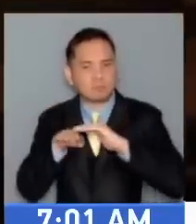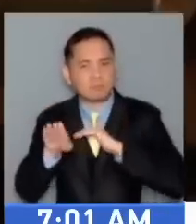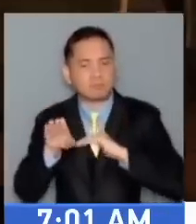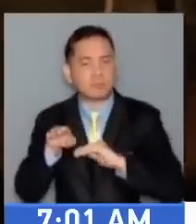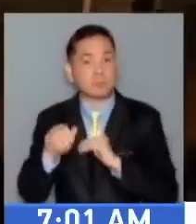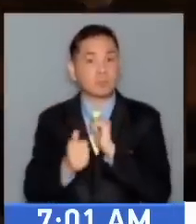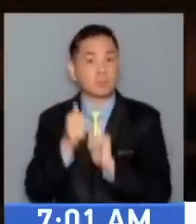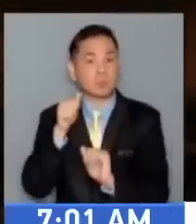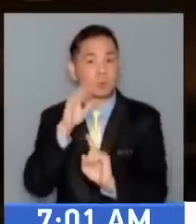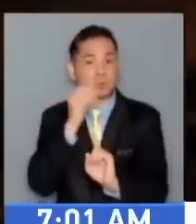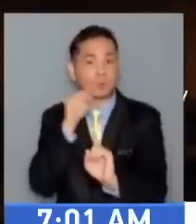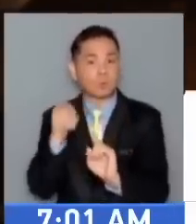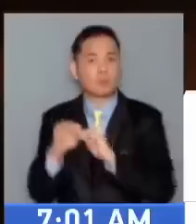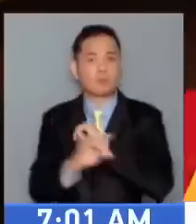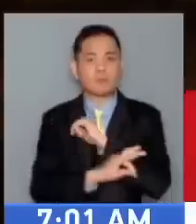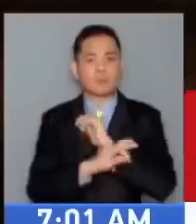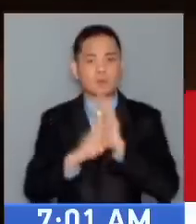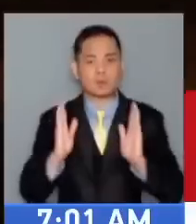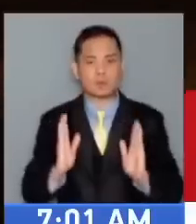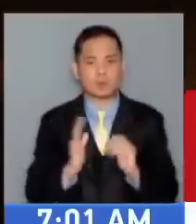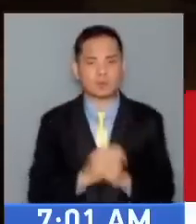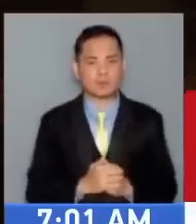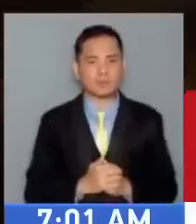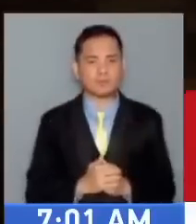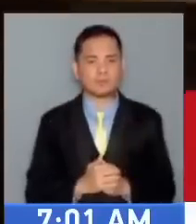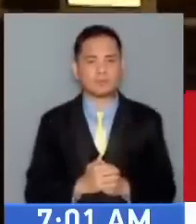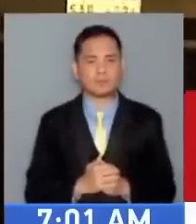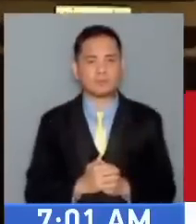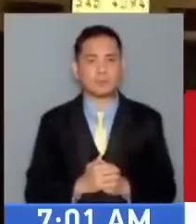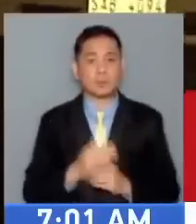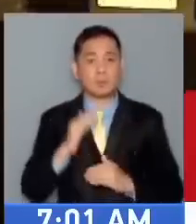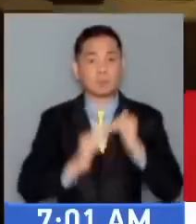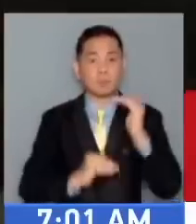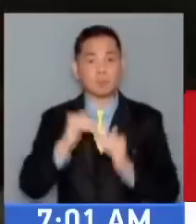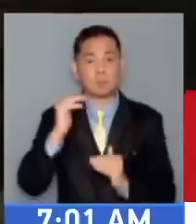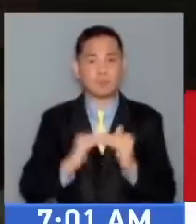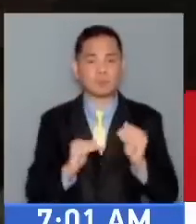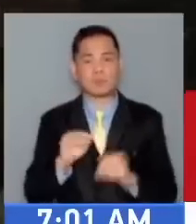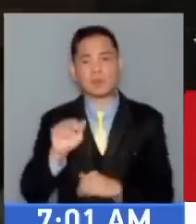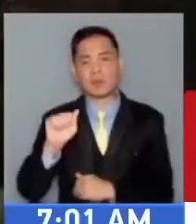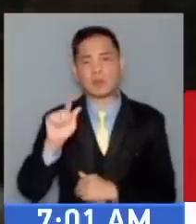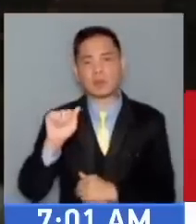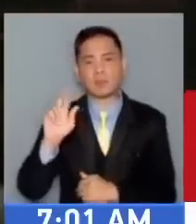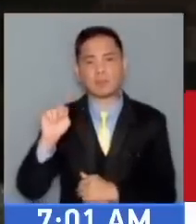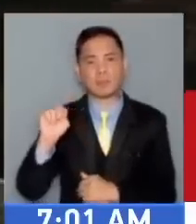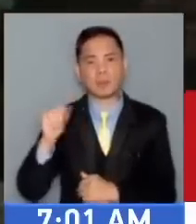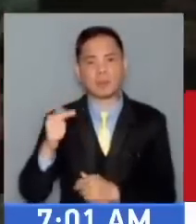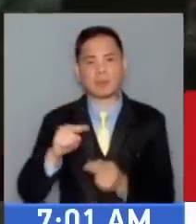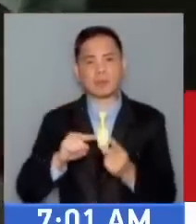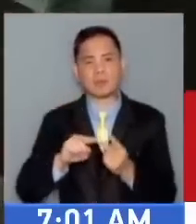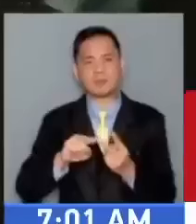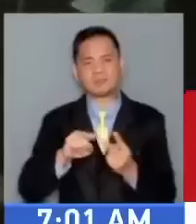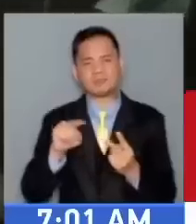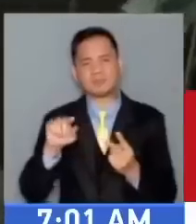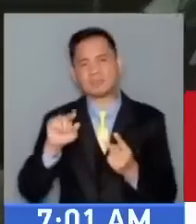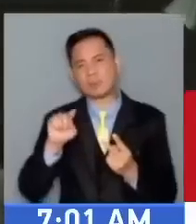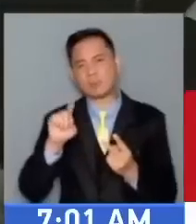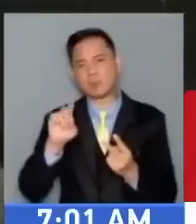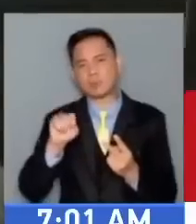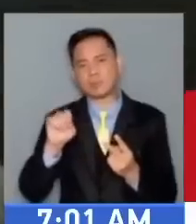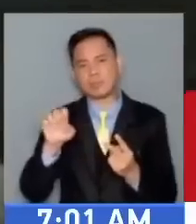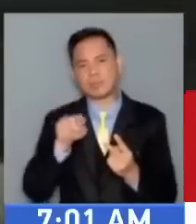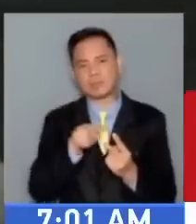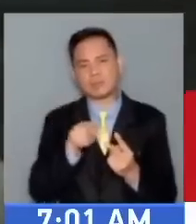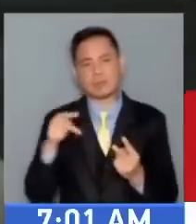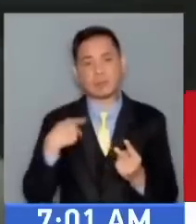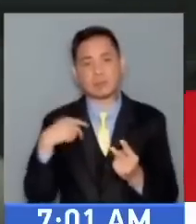Tanamang umano ang human trafficking sa compound na ito sa Alabang Zapote Road sa Las Piñas City. Bitbit ang search warrant. Pinasok ng NCRPO at